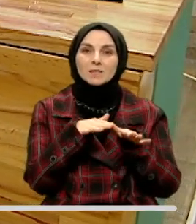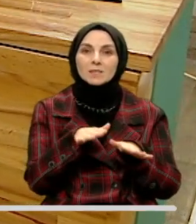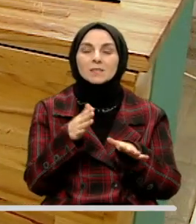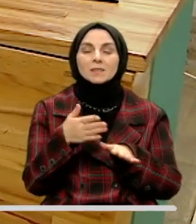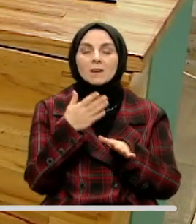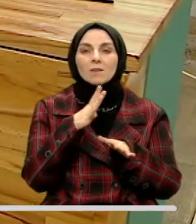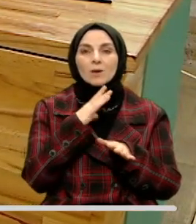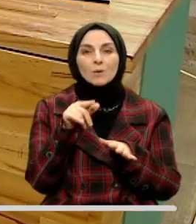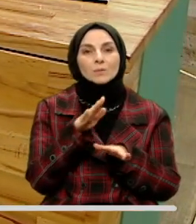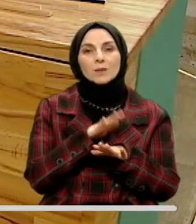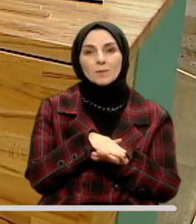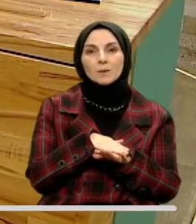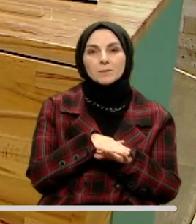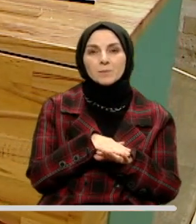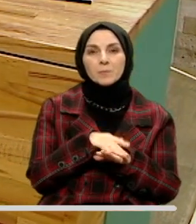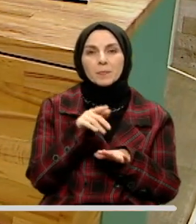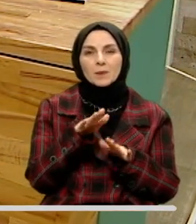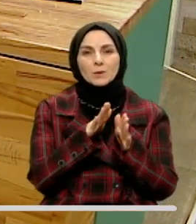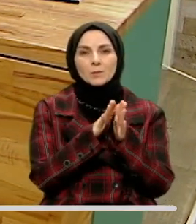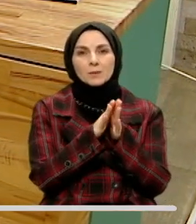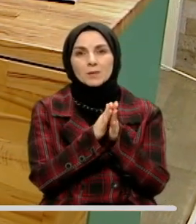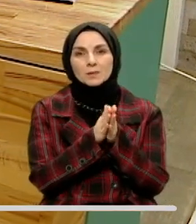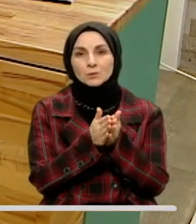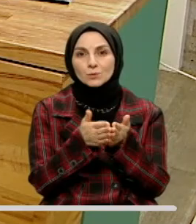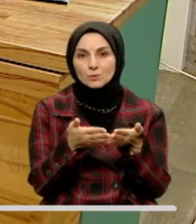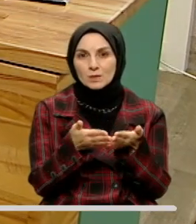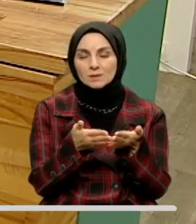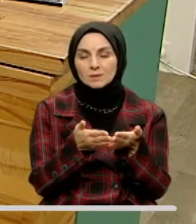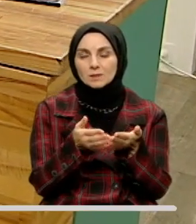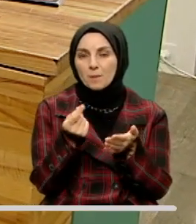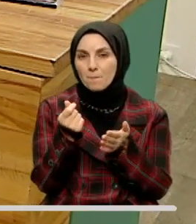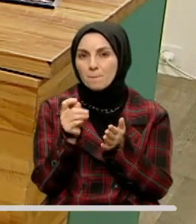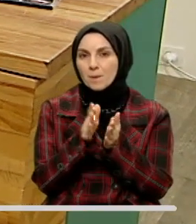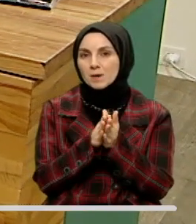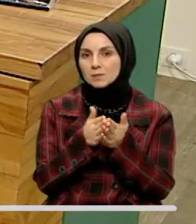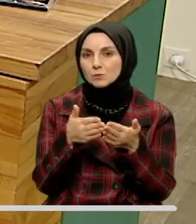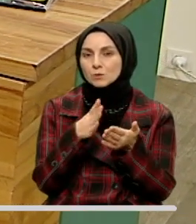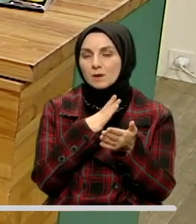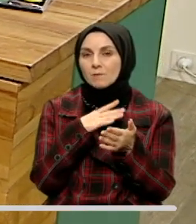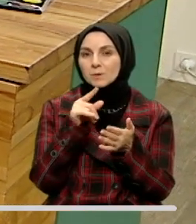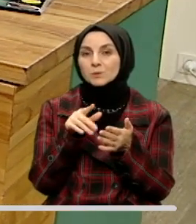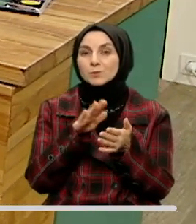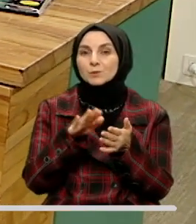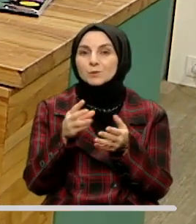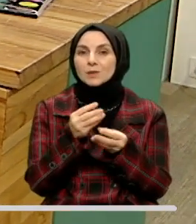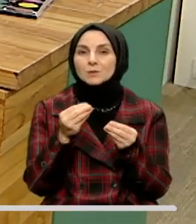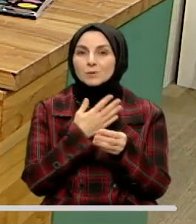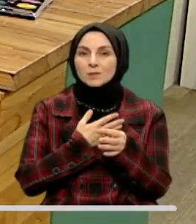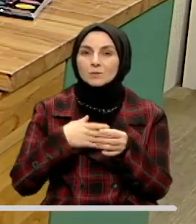Hadi hemen bir etkinliğimiz. Şöyle hadi bir cüzdan. Çocuklar böyle şeyleri cüzdan çok seviyorlar. Evet. Evet. Böyle cüzdanı,